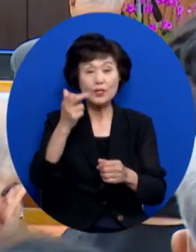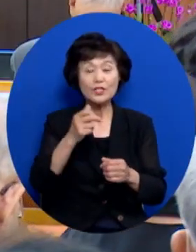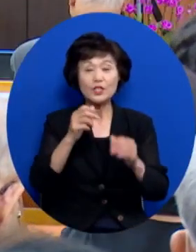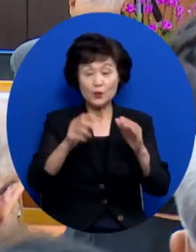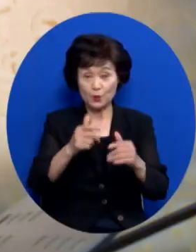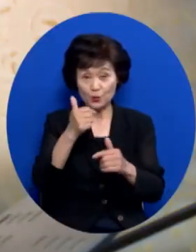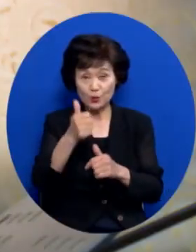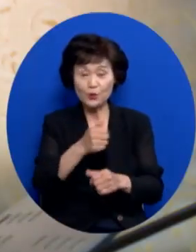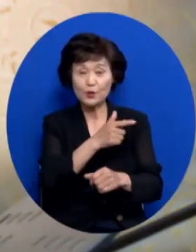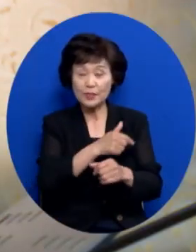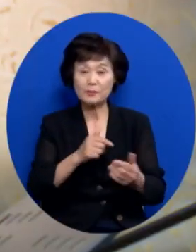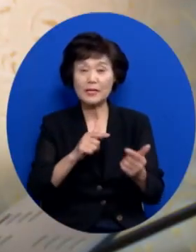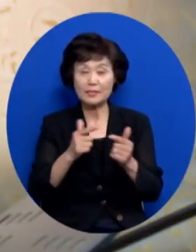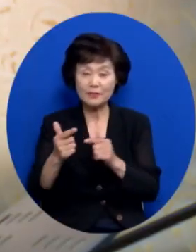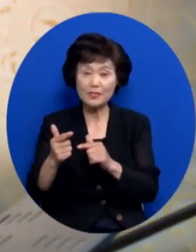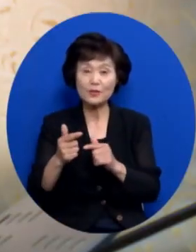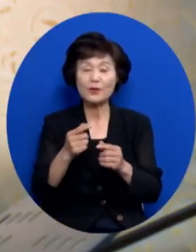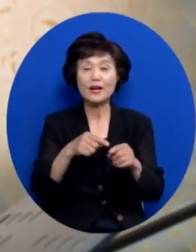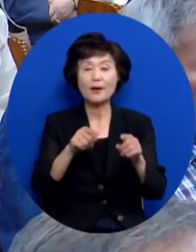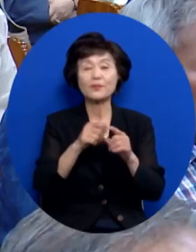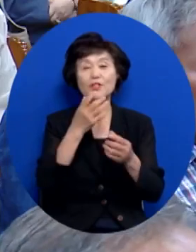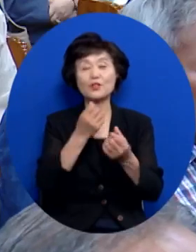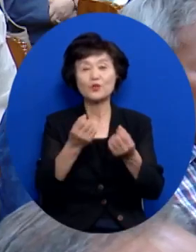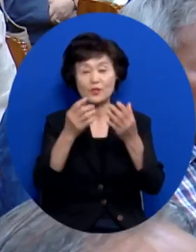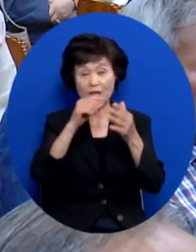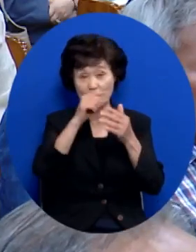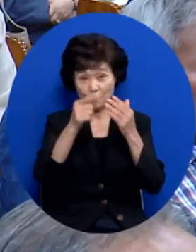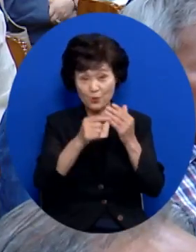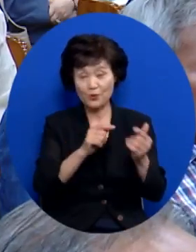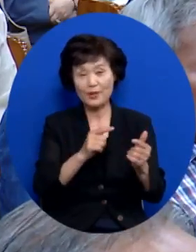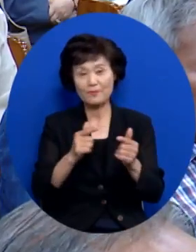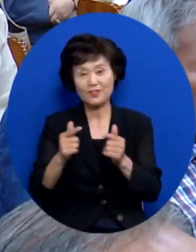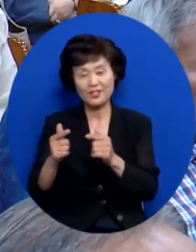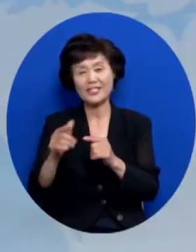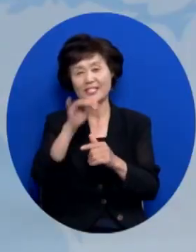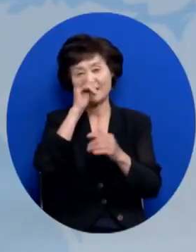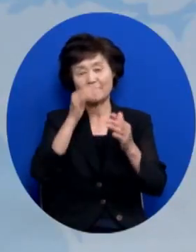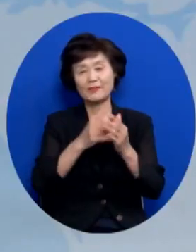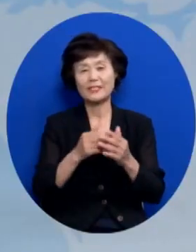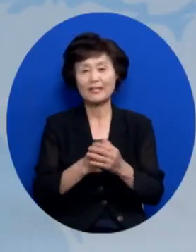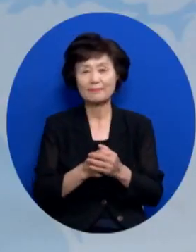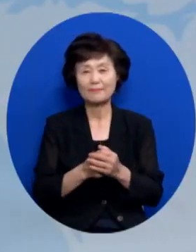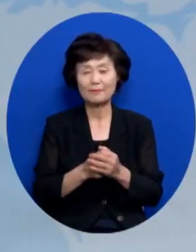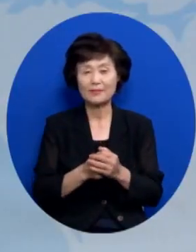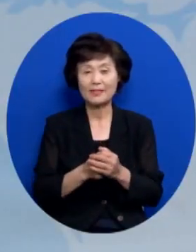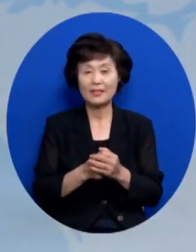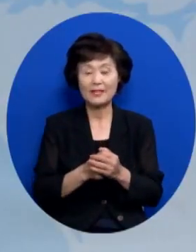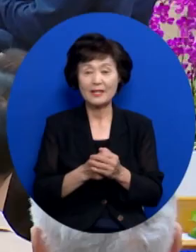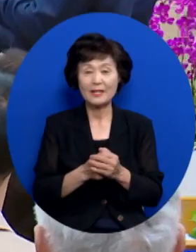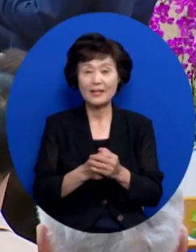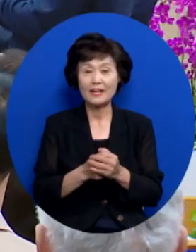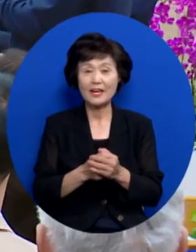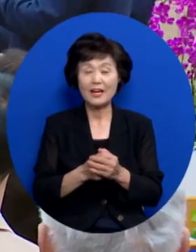집사, 울기총회장 윤재덕 목사의 축사에 이어 케이크 커팅식이 진행됐습니다. 또한